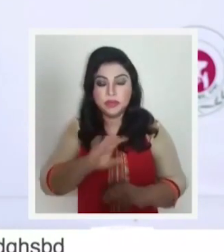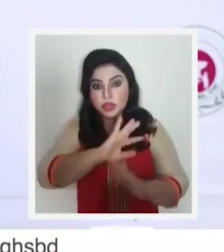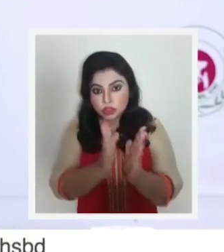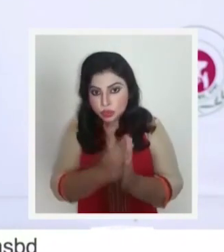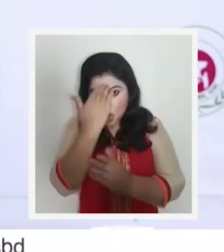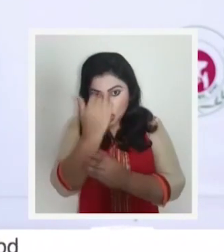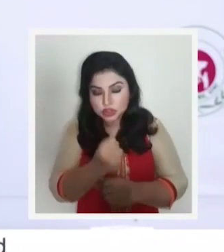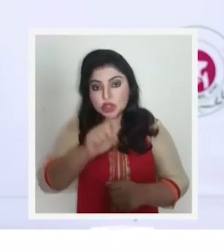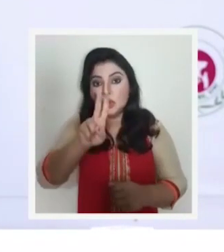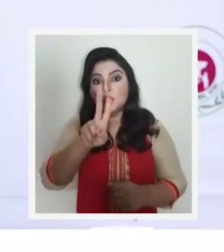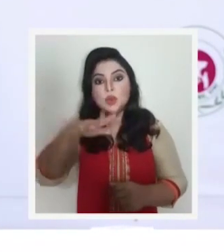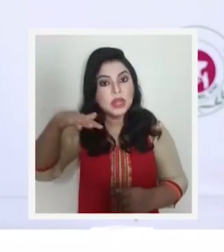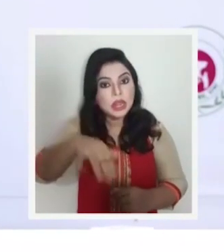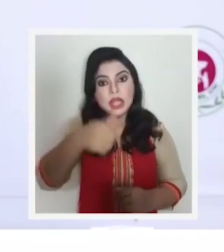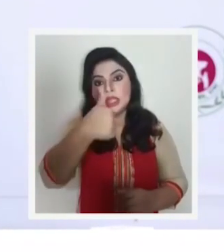তাতে শনাক্ত